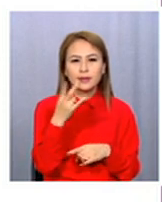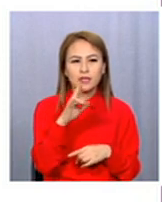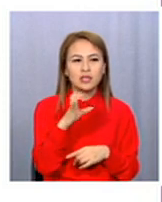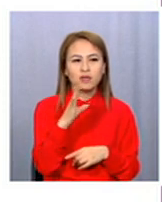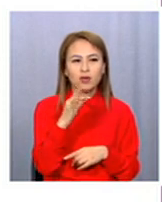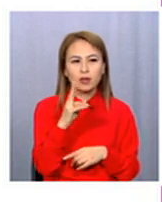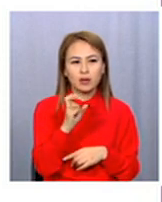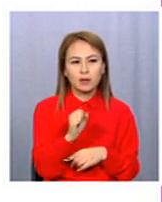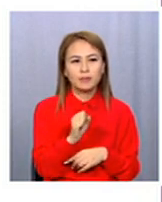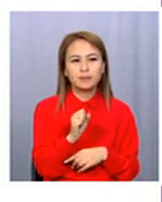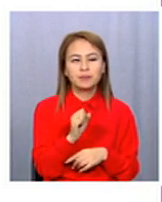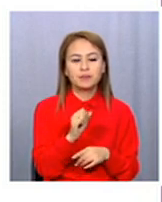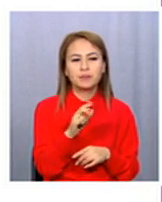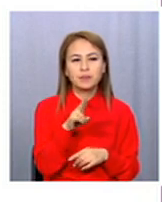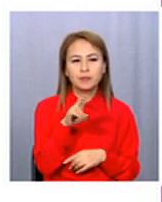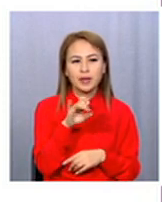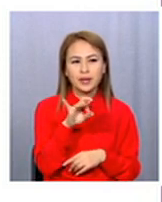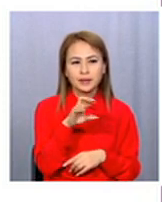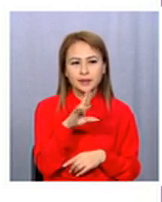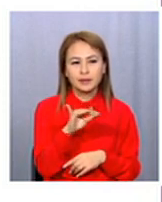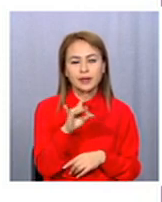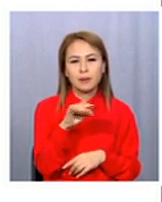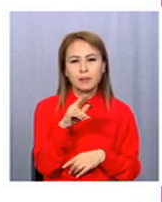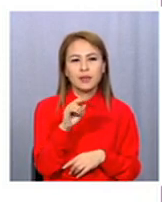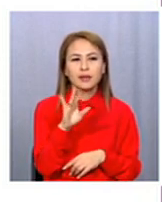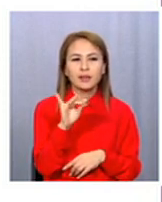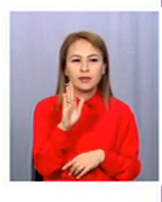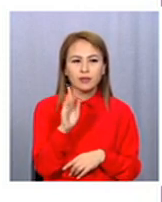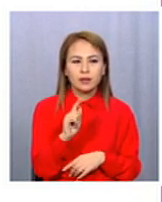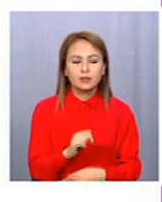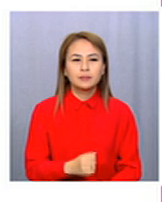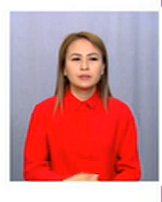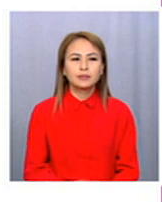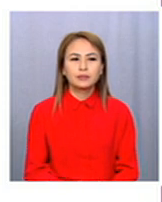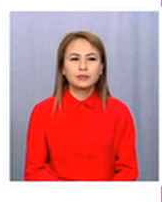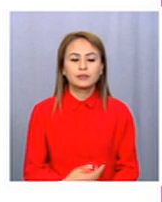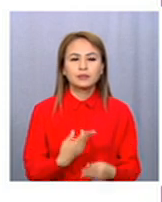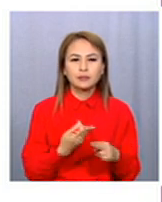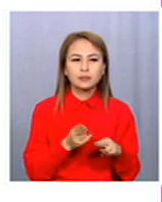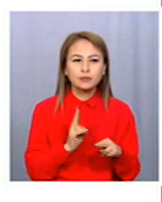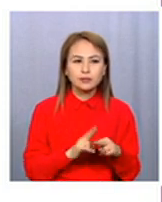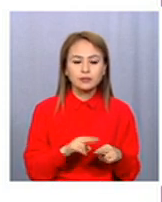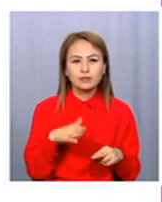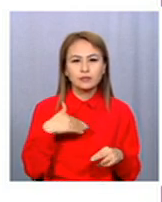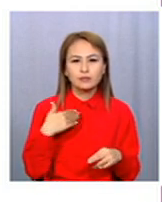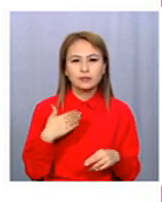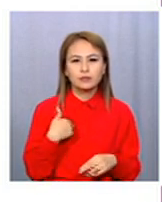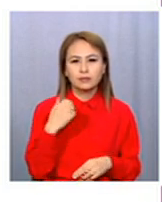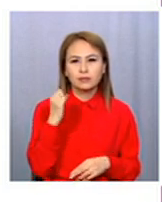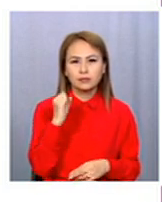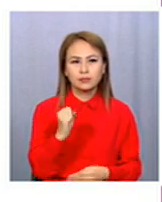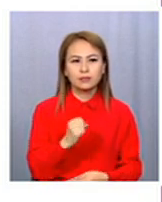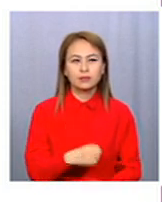дыня, свекла, персики, репа, тыква – это витамин А.